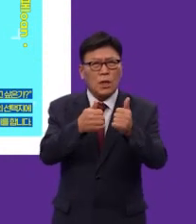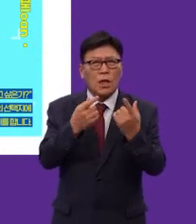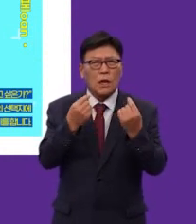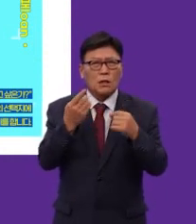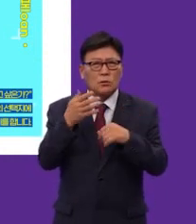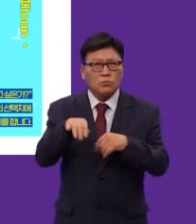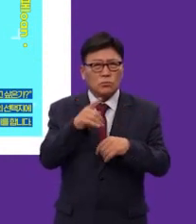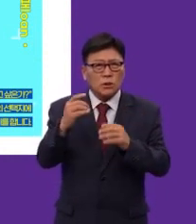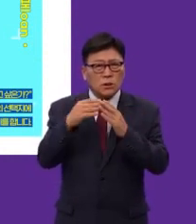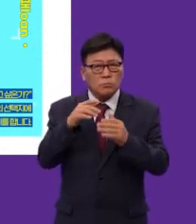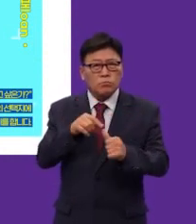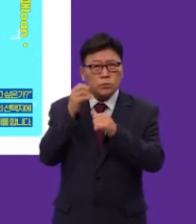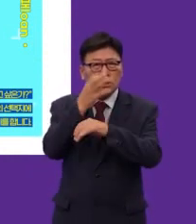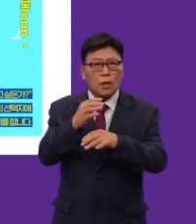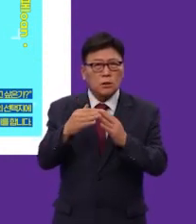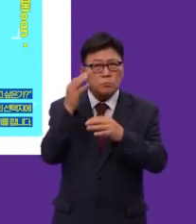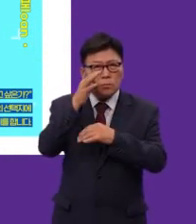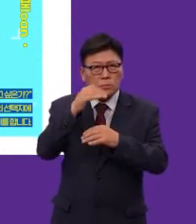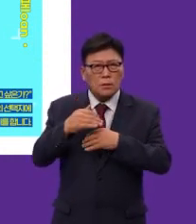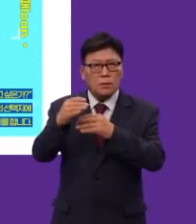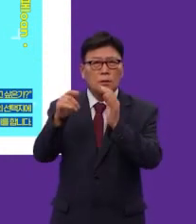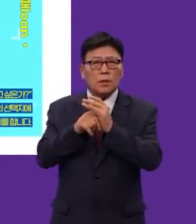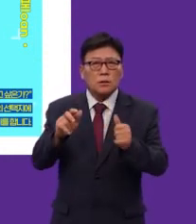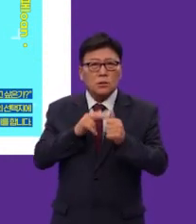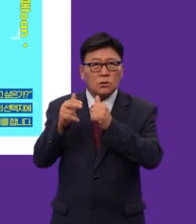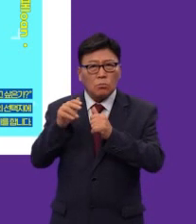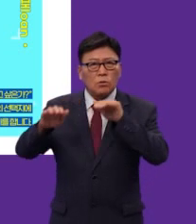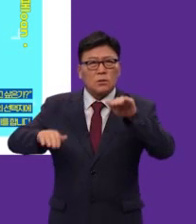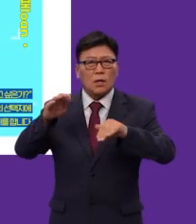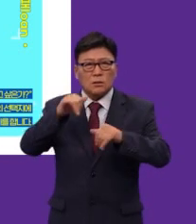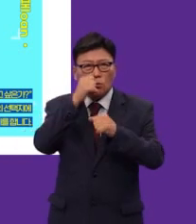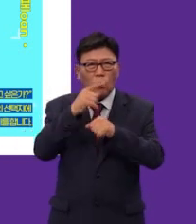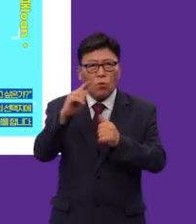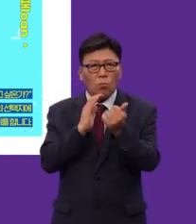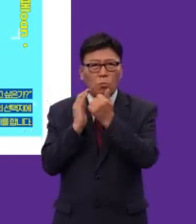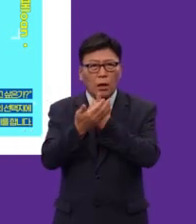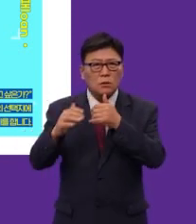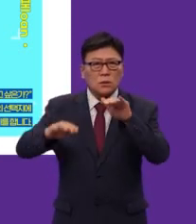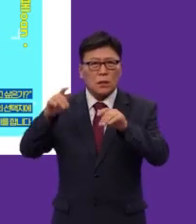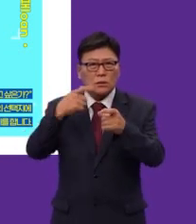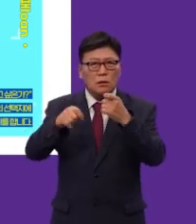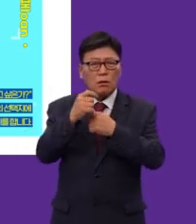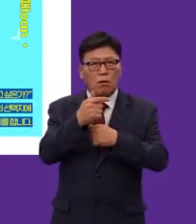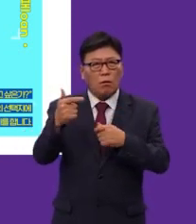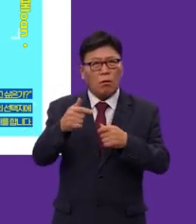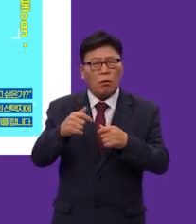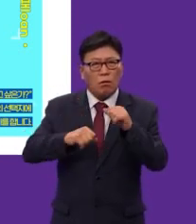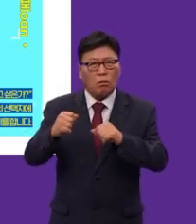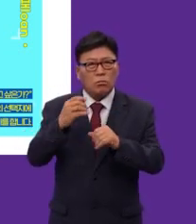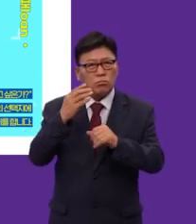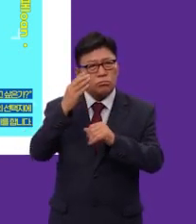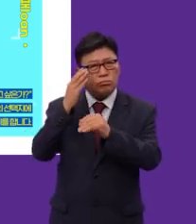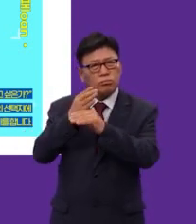않는가, 우리가 집을 구하고 집을 찾아가는 과정부터 정보의 격차 혹은 어떤 배경의 격차가 더 크게